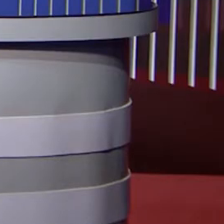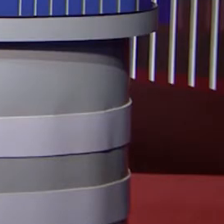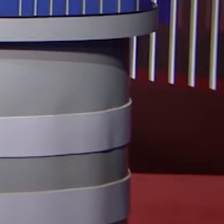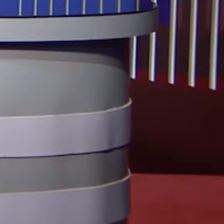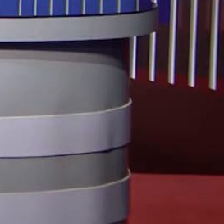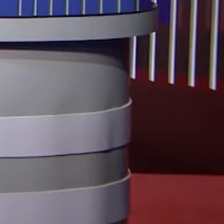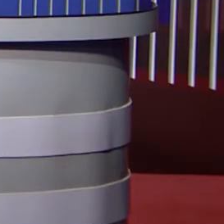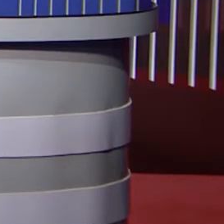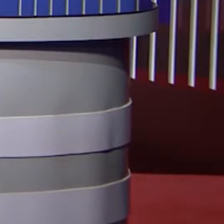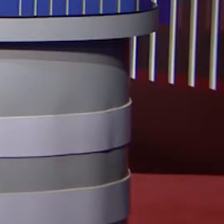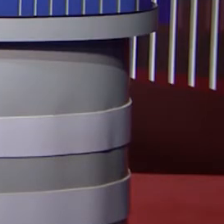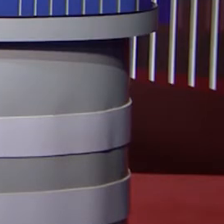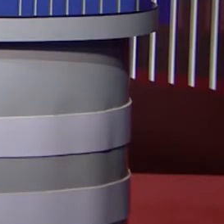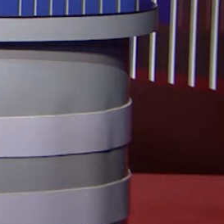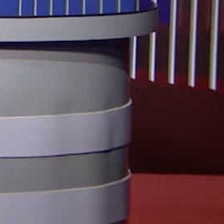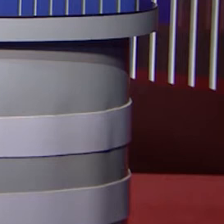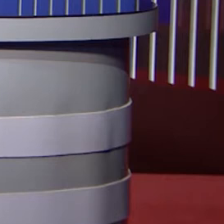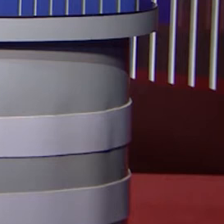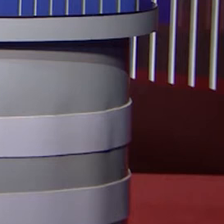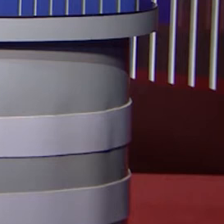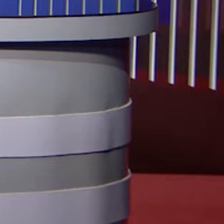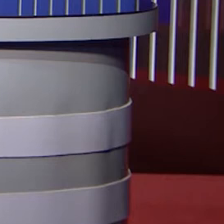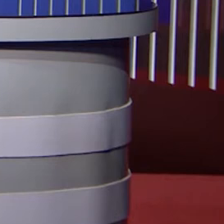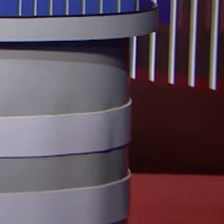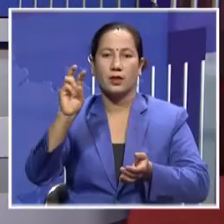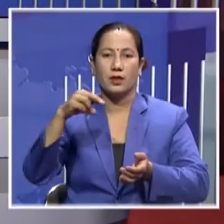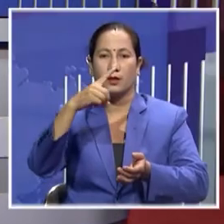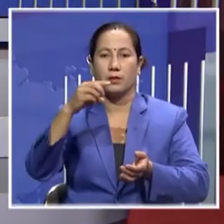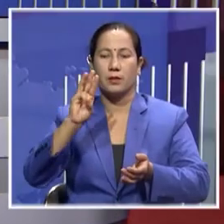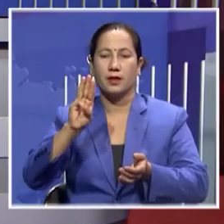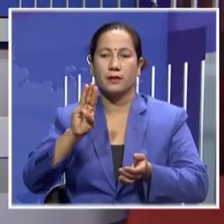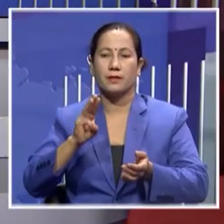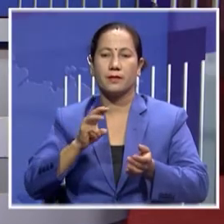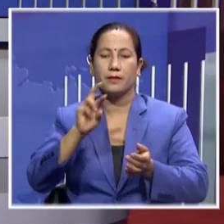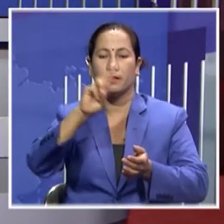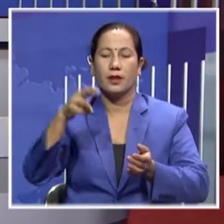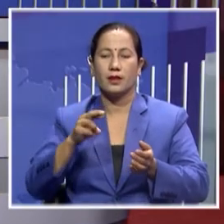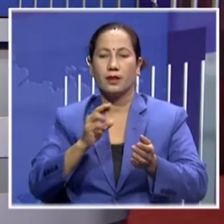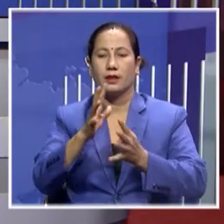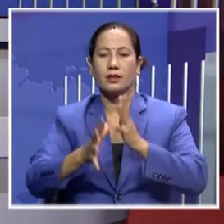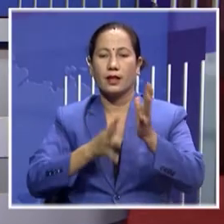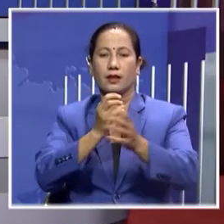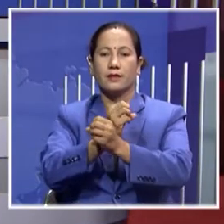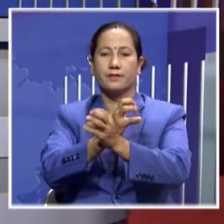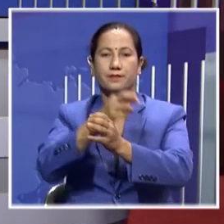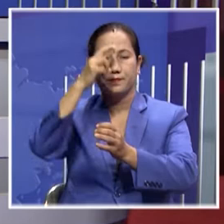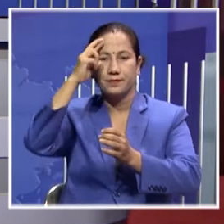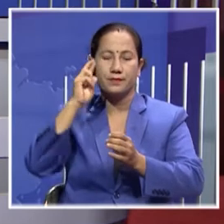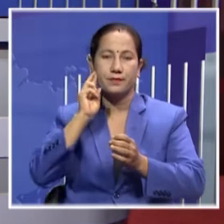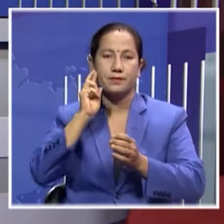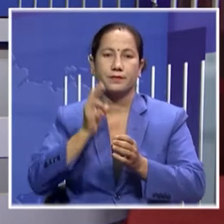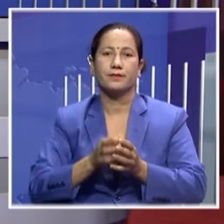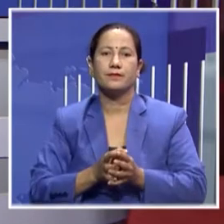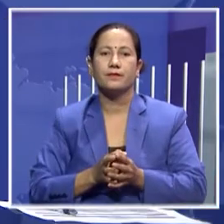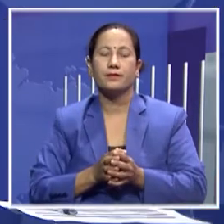नमस्कार, एनटीभी कोहलपुर समाचारमा स्वागत छ। म प्रेम बुढा छेत्री र साङ्केतिकरणमा हुनुहुन्छ दोभाषे